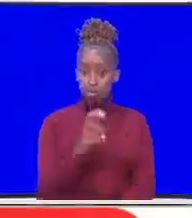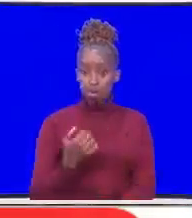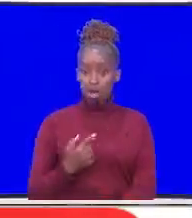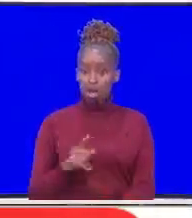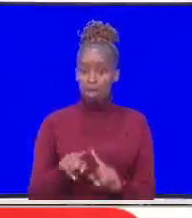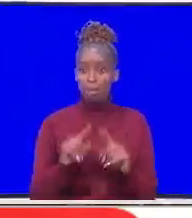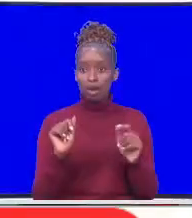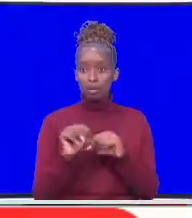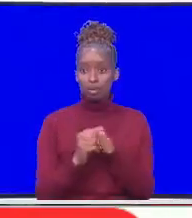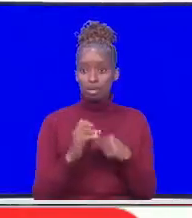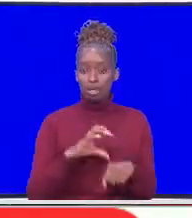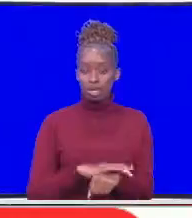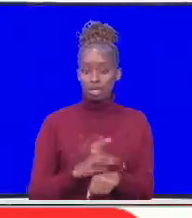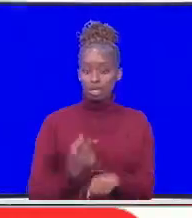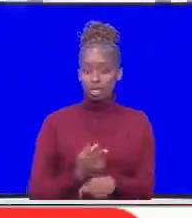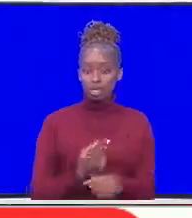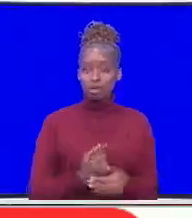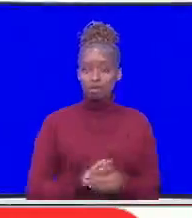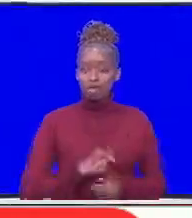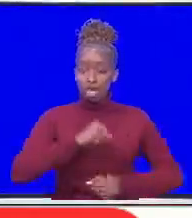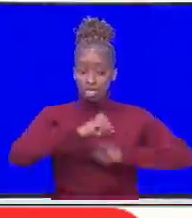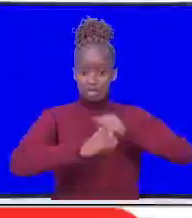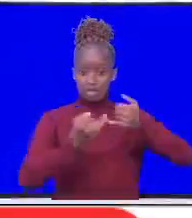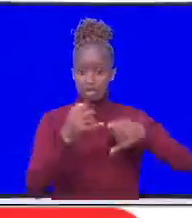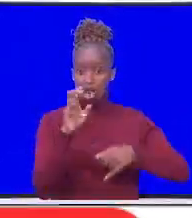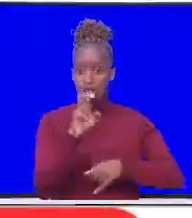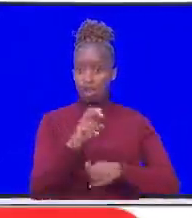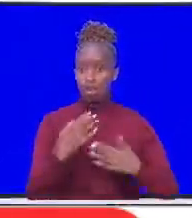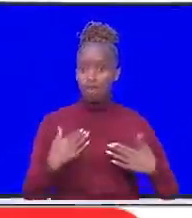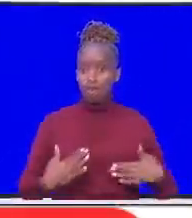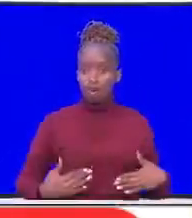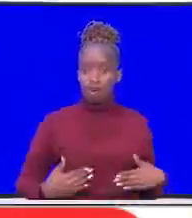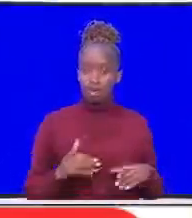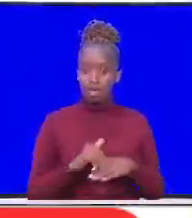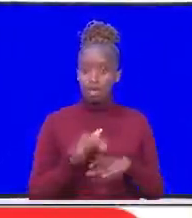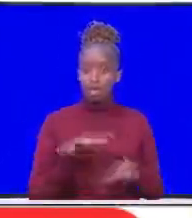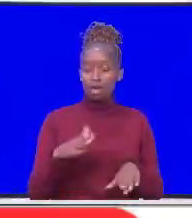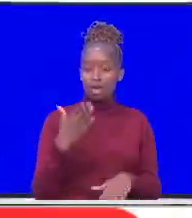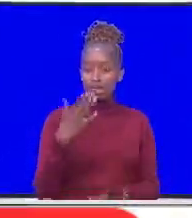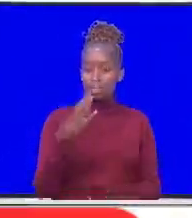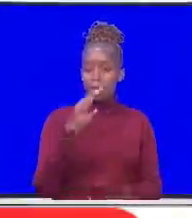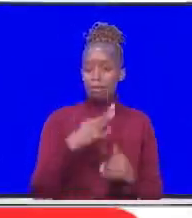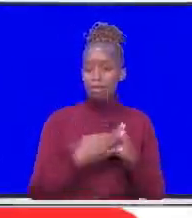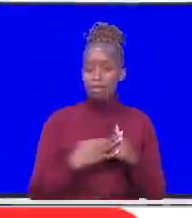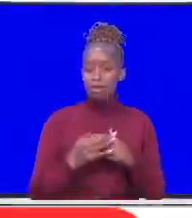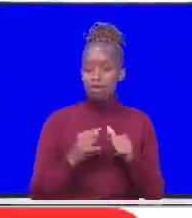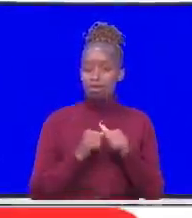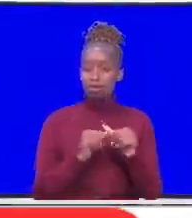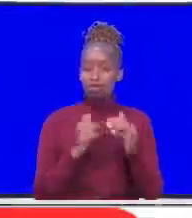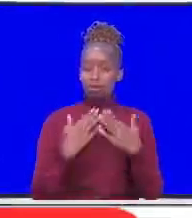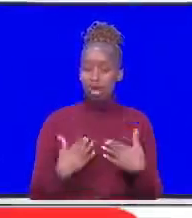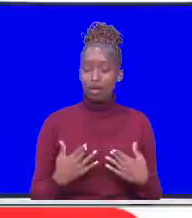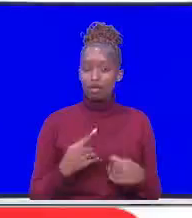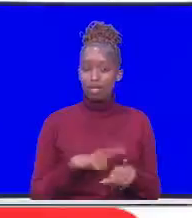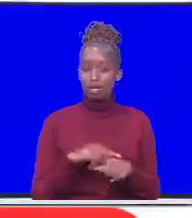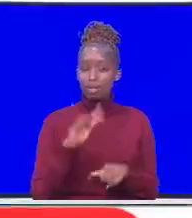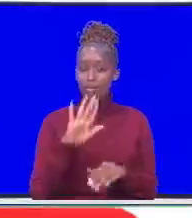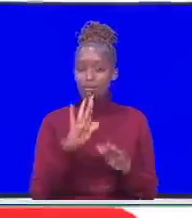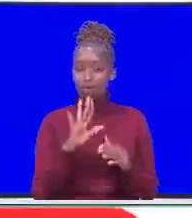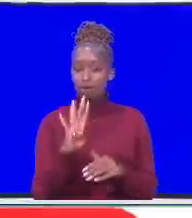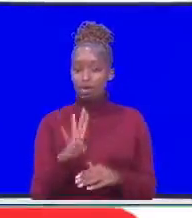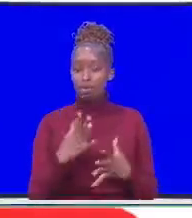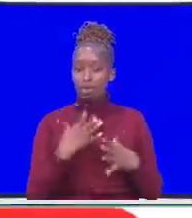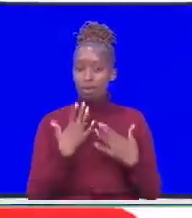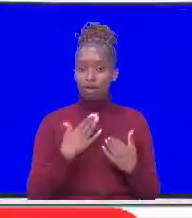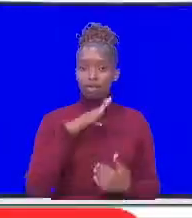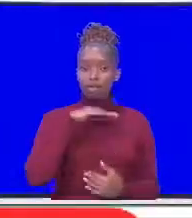Hali kadhalika shughuli za kusaka miili eneo bunge la Mathare zingali zinaendelea, huku watu 4 na 5 wakifa maji kaunti